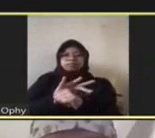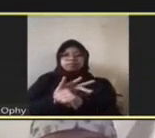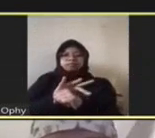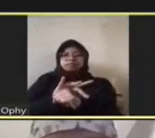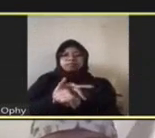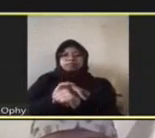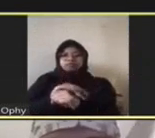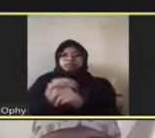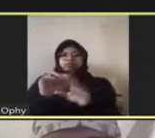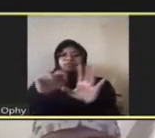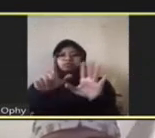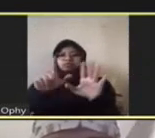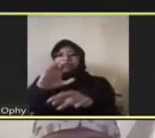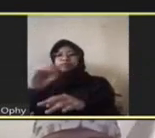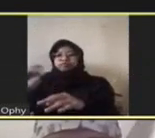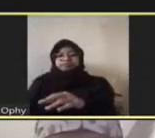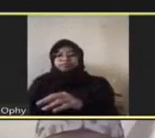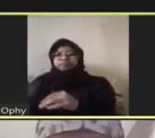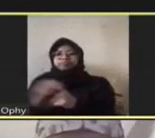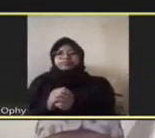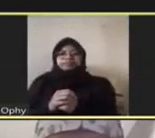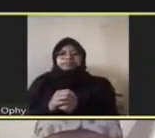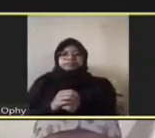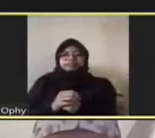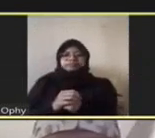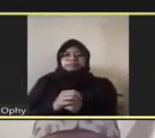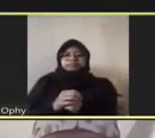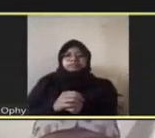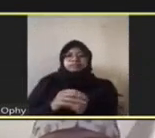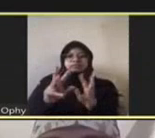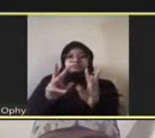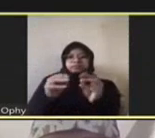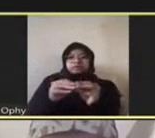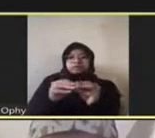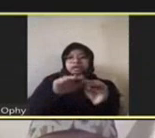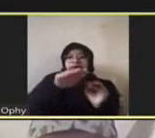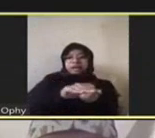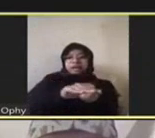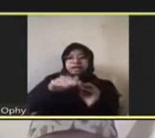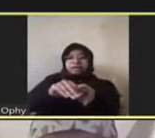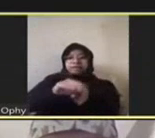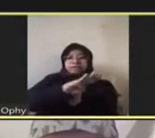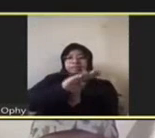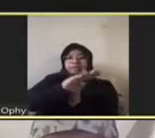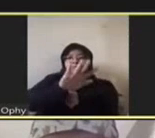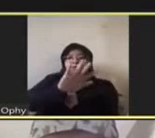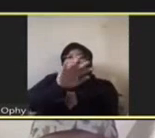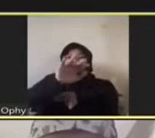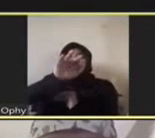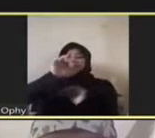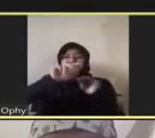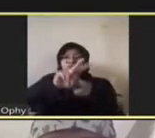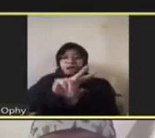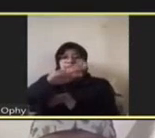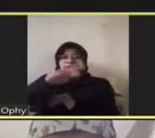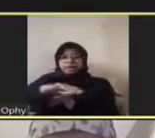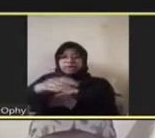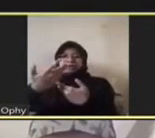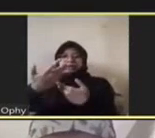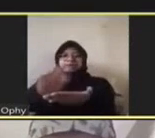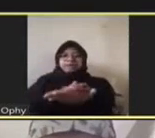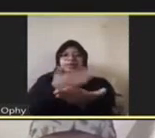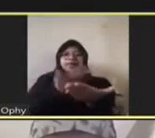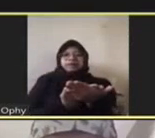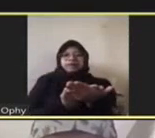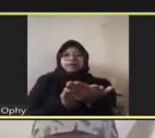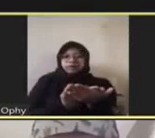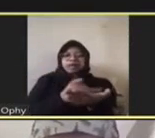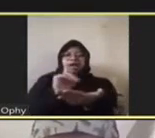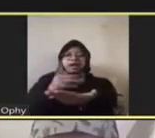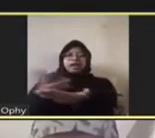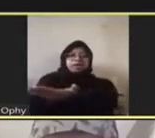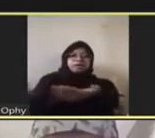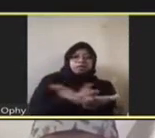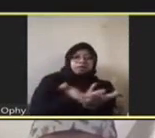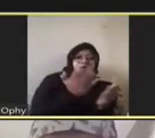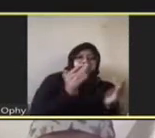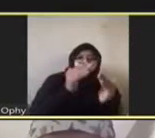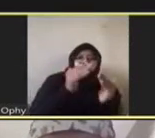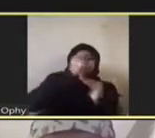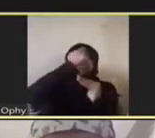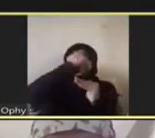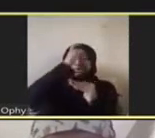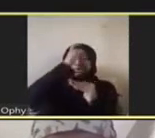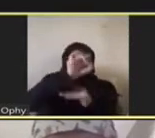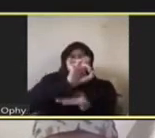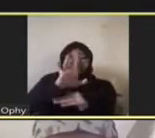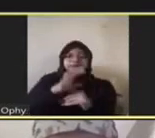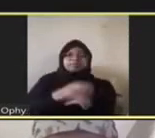700-an. Kemudian dari sekian anak tadi, 452 meninggal. Kemudian ada yang dirujuk, dirawat, sebagian juga